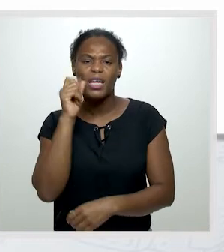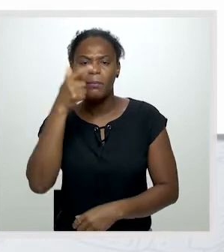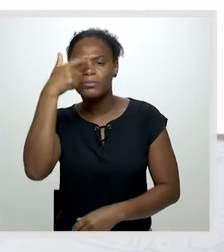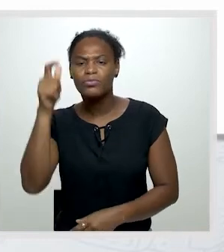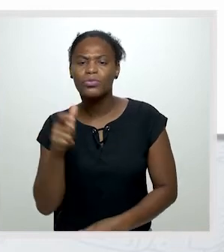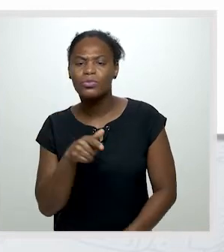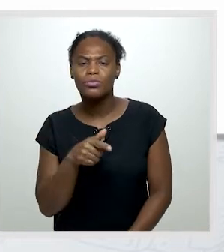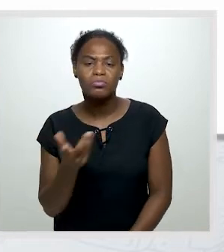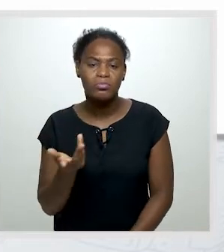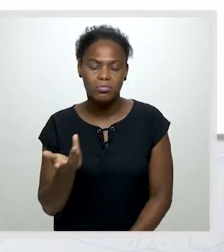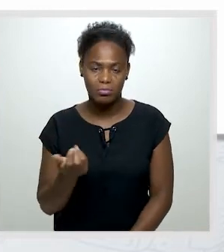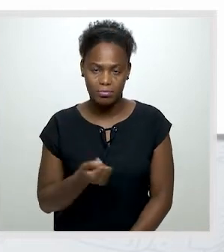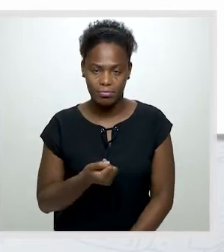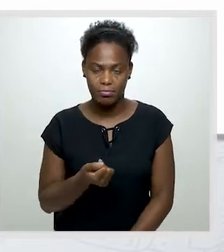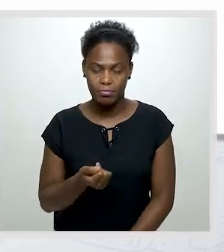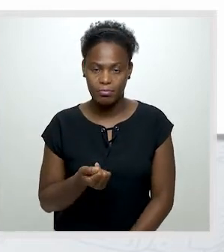représente quel personnage?